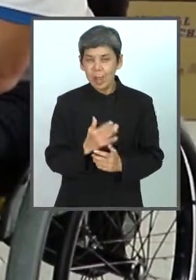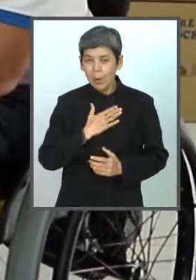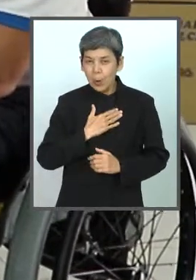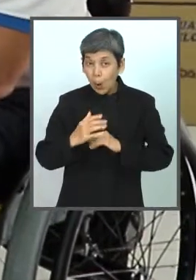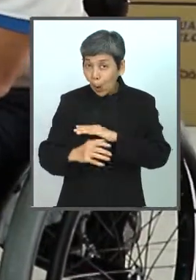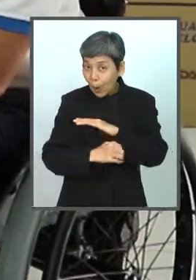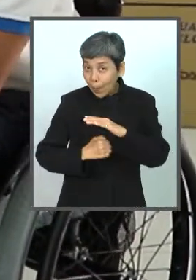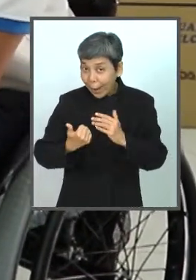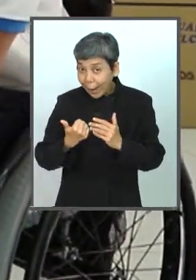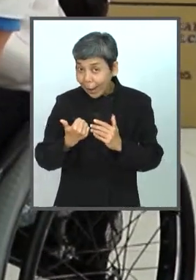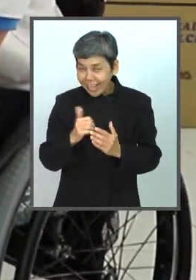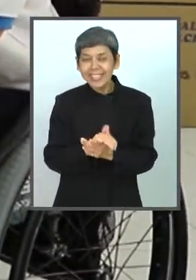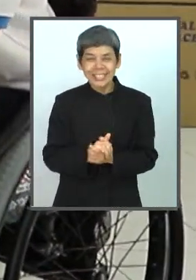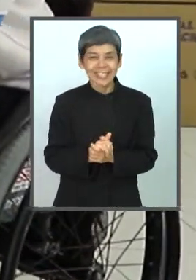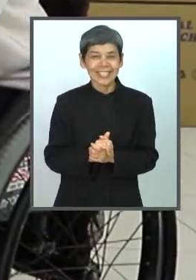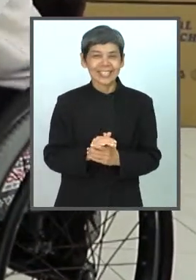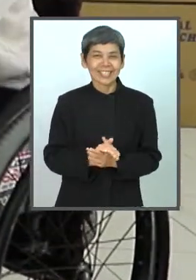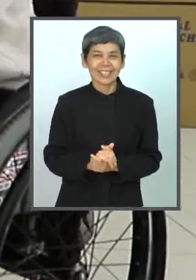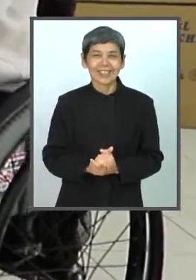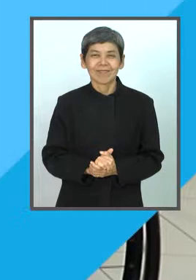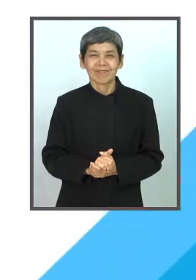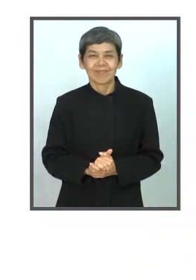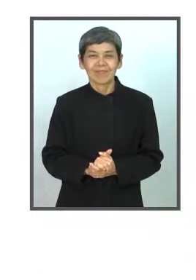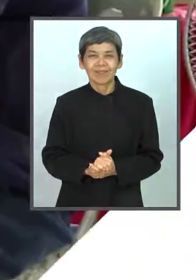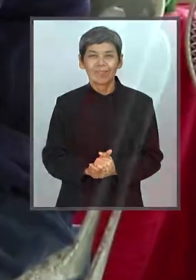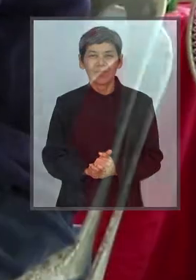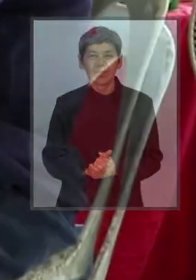ขอขโมยอะไรทั้งสองตับตัวเหมือนกันที่บ้านเราเข็นก็พังแล้ว